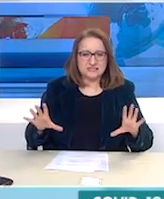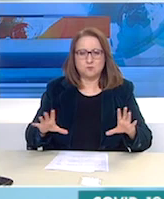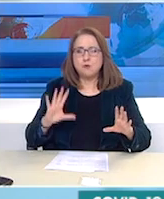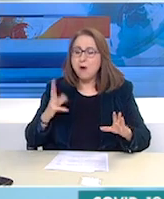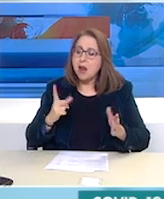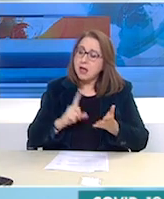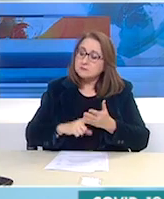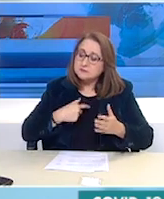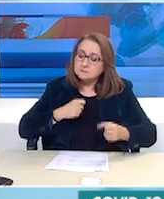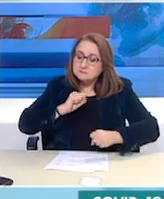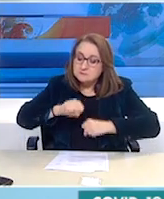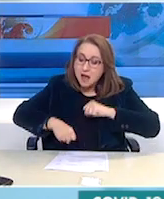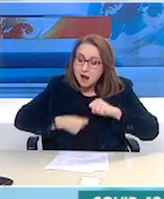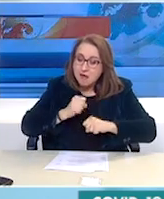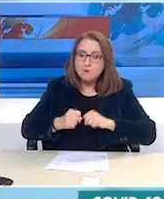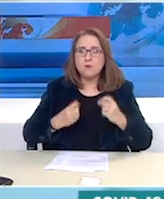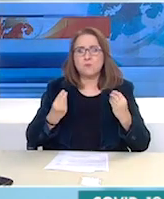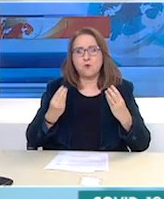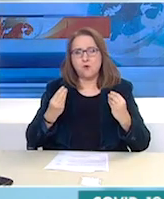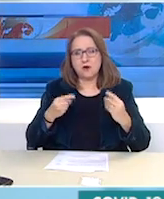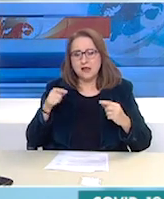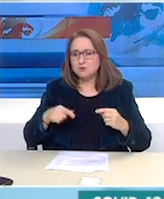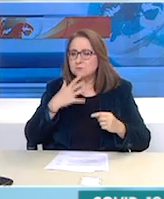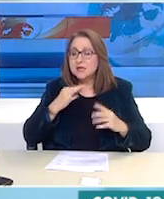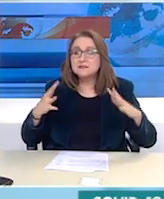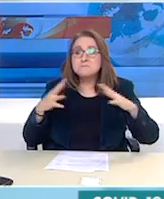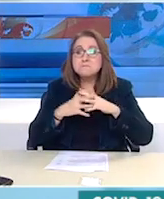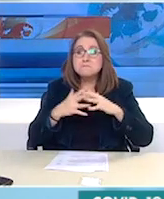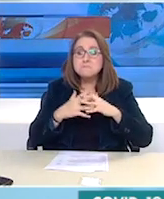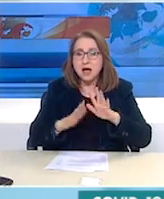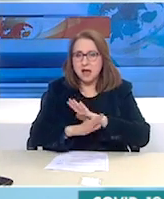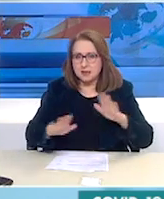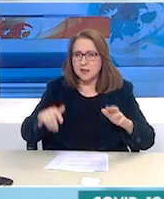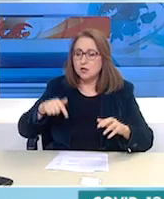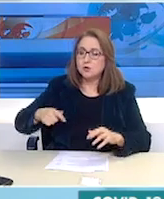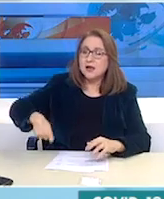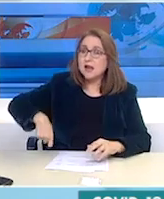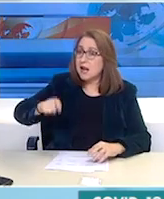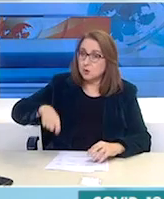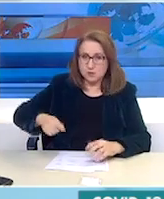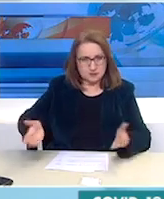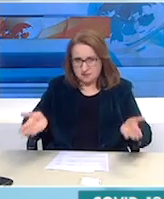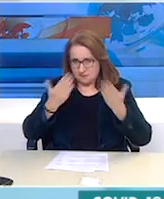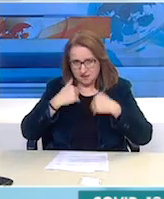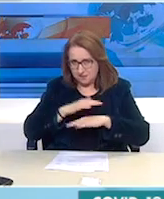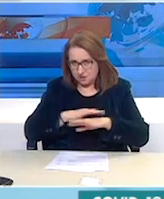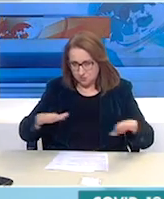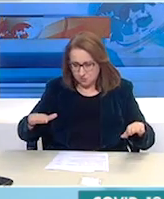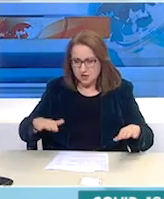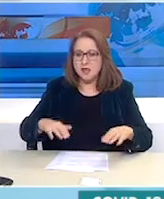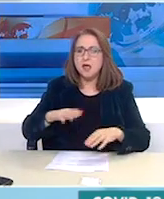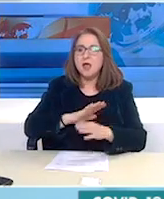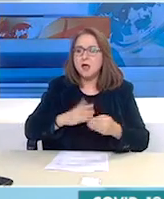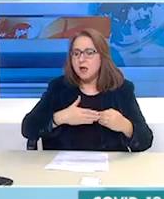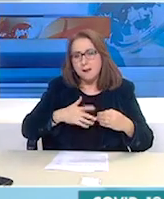της νόσου. Οι λειτουργίες θα γίνουν και κλεισμένων των θυρών και οι εκκλησίες θα είναι κλειστές για τους πιστούς καθ' όλη τη διάρκεια της μεγάλης εβδομάδος.